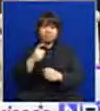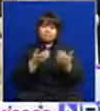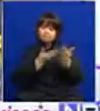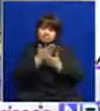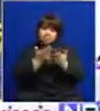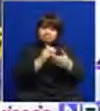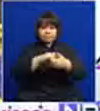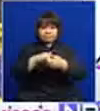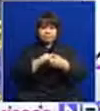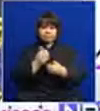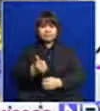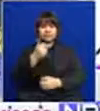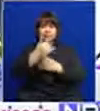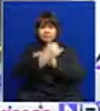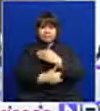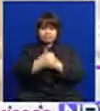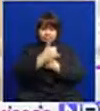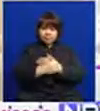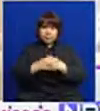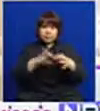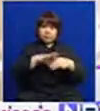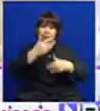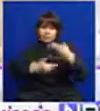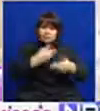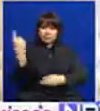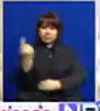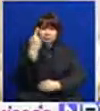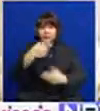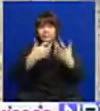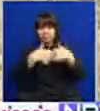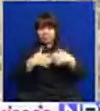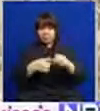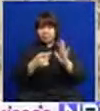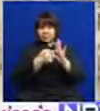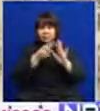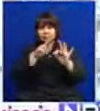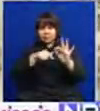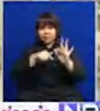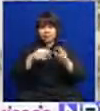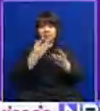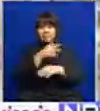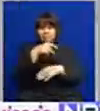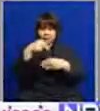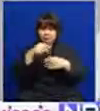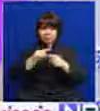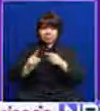งสองประเทศเตรียมขยายความร่วมมือด้านการค้าท่องเที่ยวอุตสาหกรรมเหมืองแร่และพลังงาน